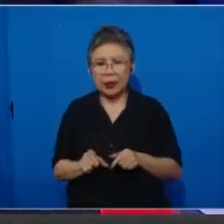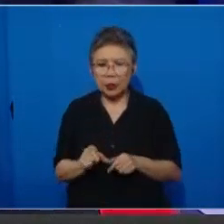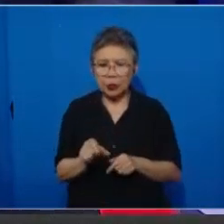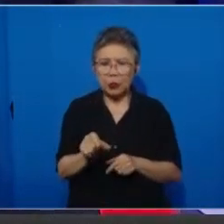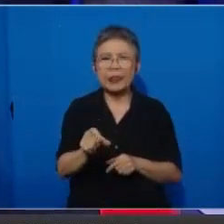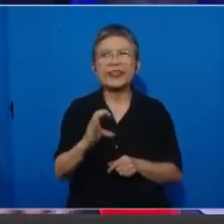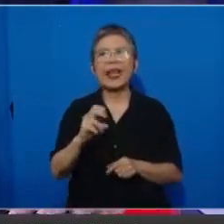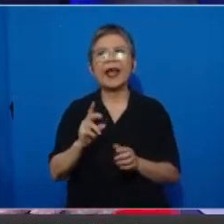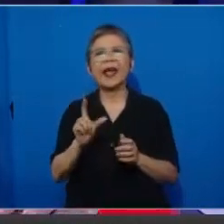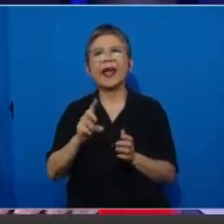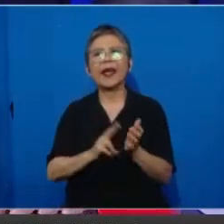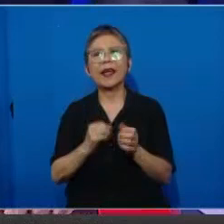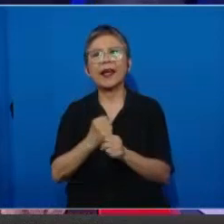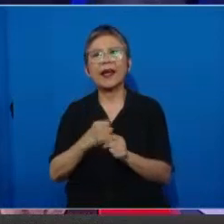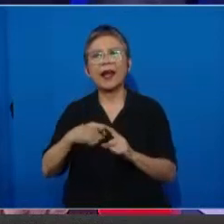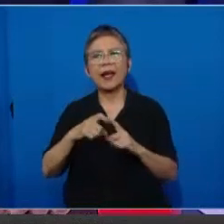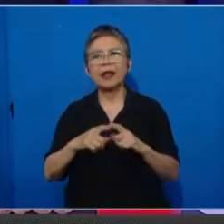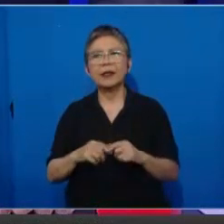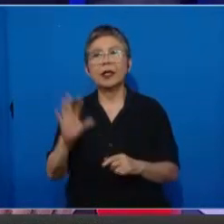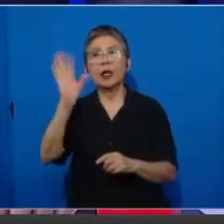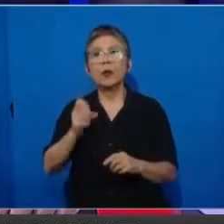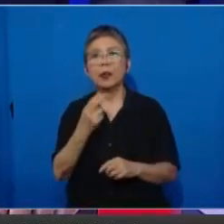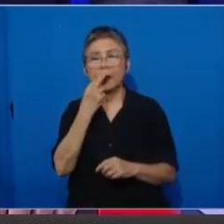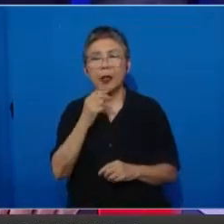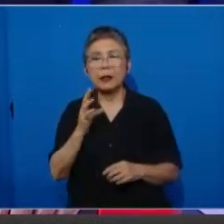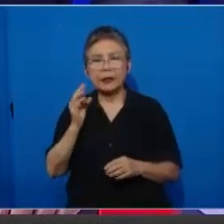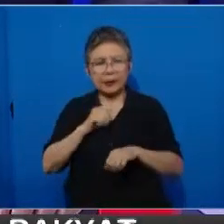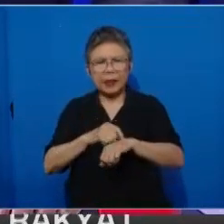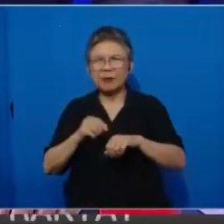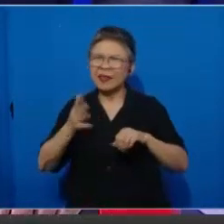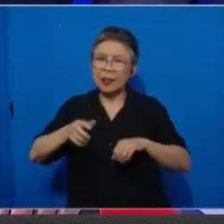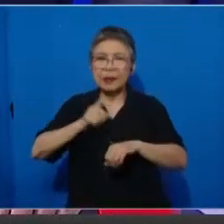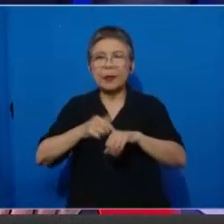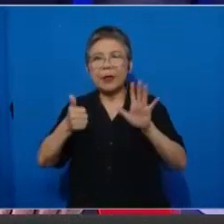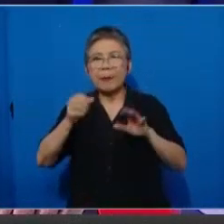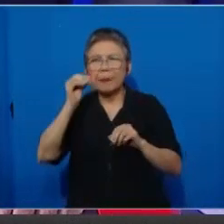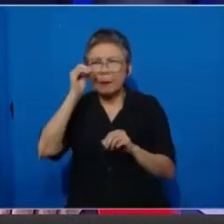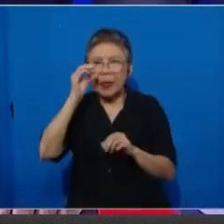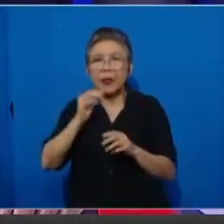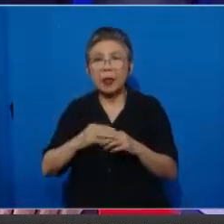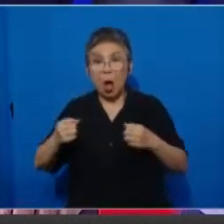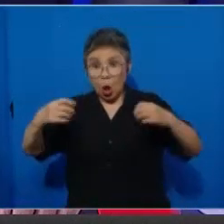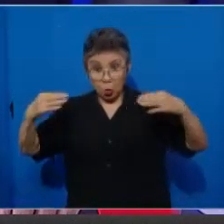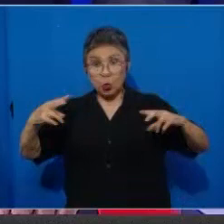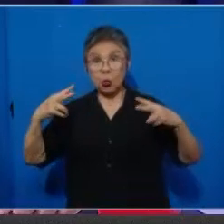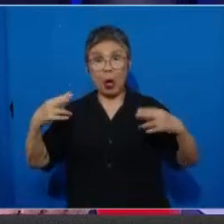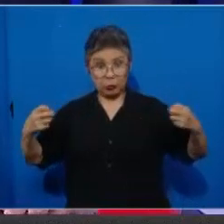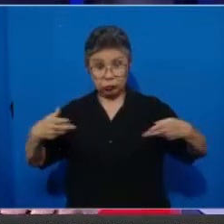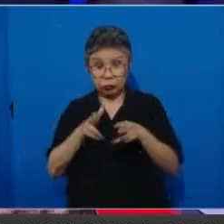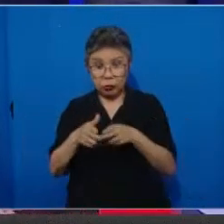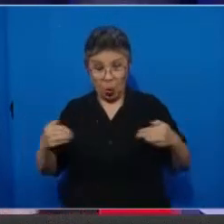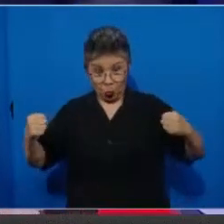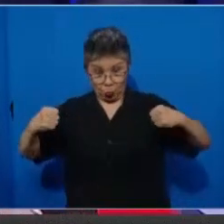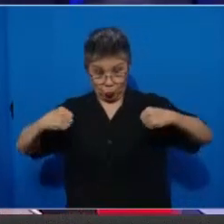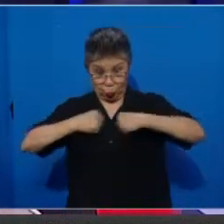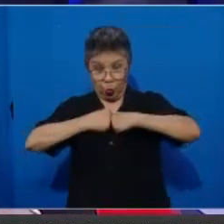Pugur, Cicalengka, Kabupaten Bandung Jumat sekitar pukul 6 pagi. Dua rangkaian kereta api saling berhadapan hingga sejumlah gerbong anjlok